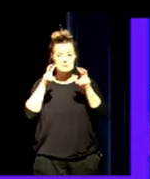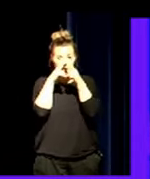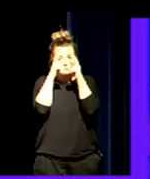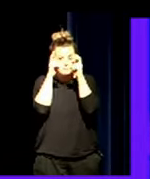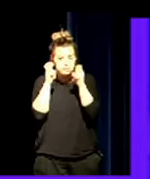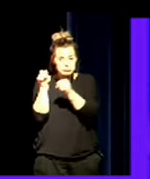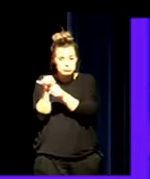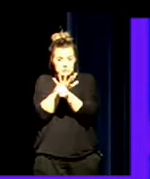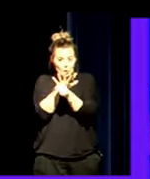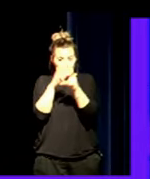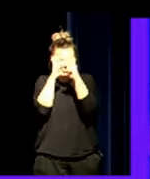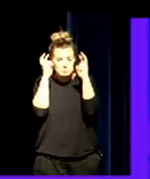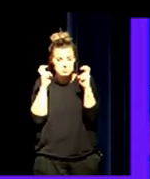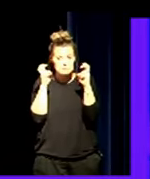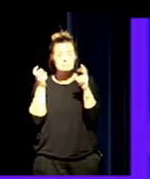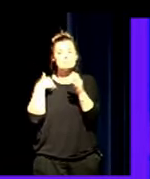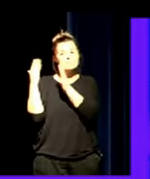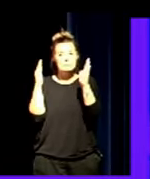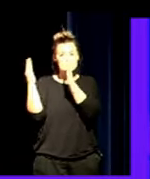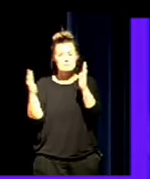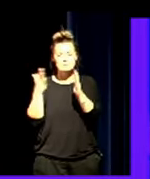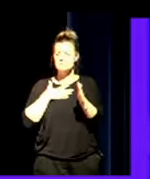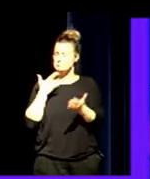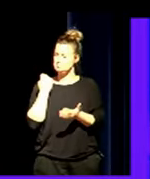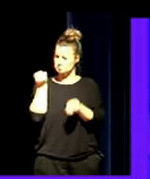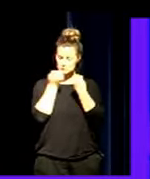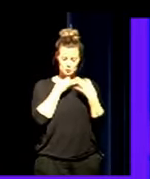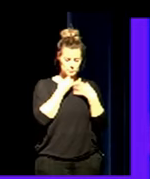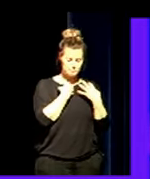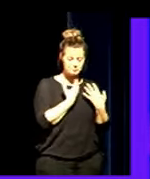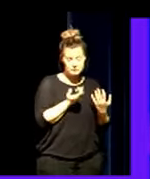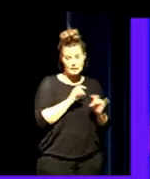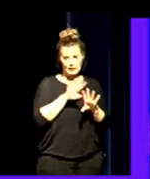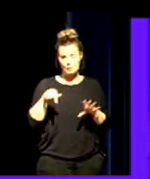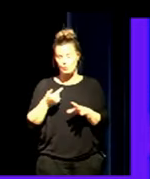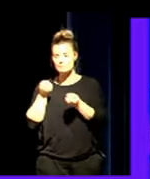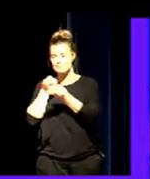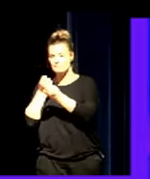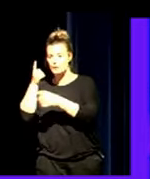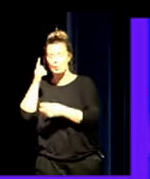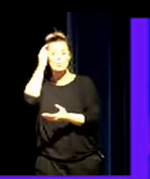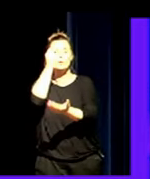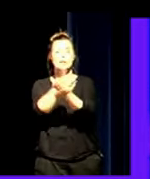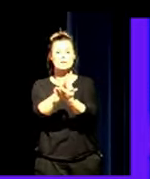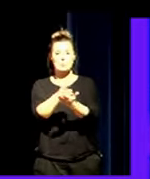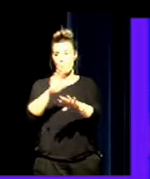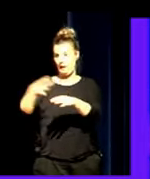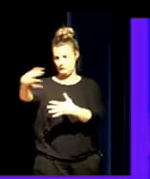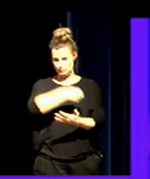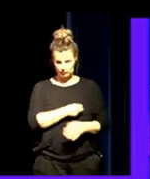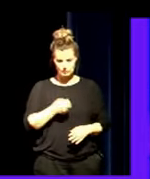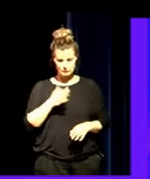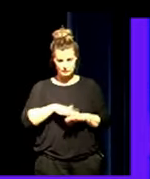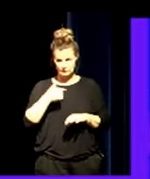gertatu egin zan, ez da, eta ikasle komentatzen zidaten, claro, eta gero hitz egingo, erronka bat izan zen, eta nantzako zen, eta ni